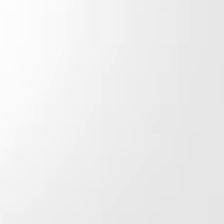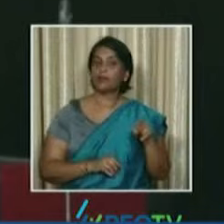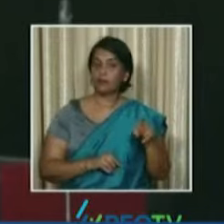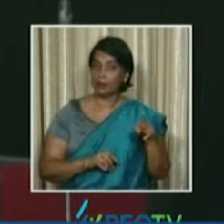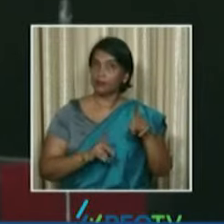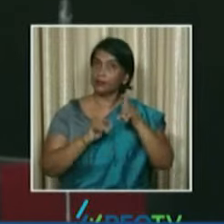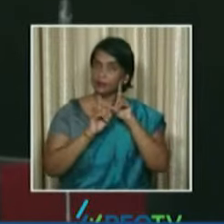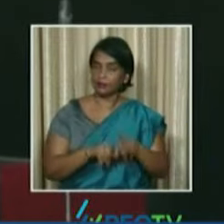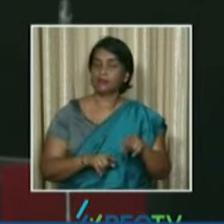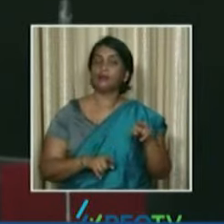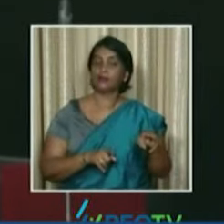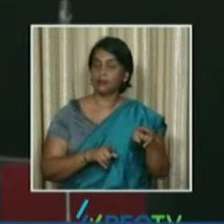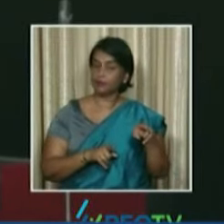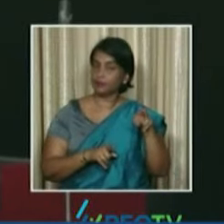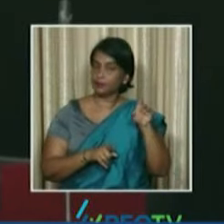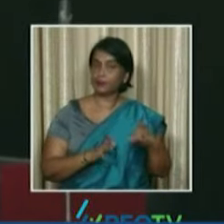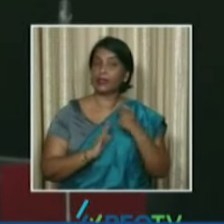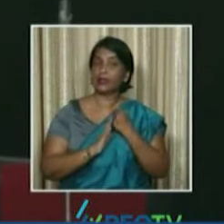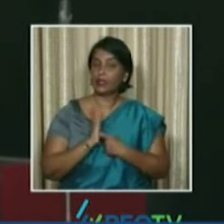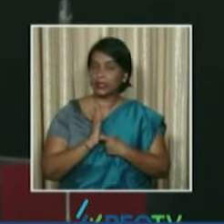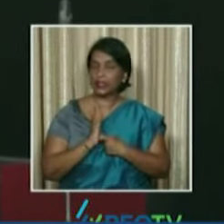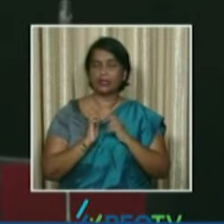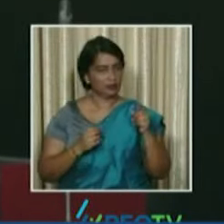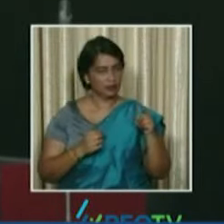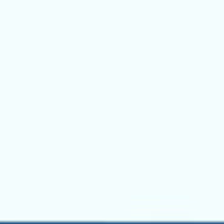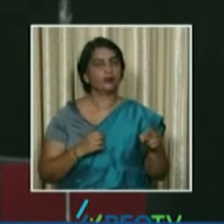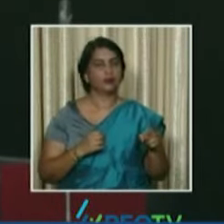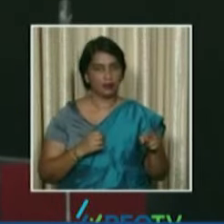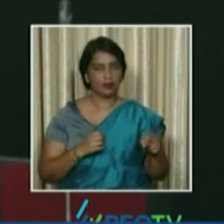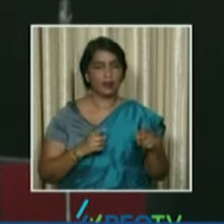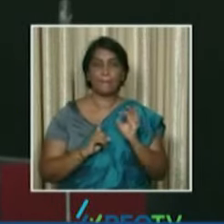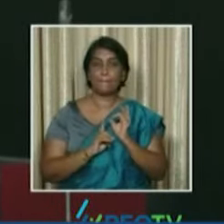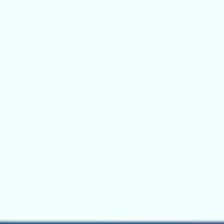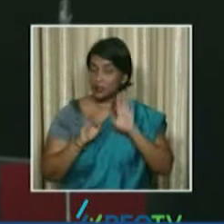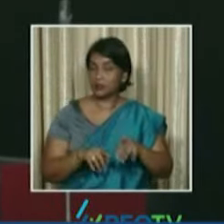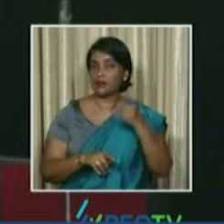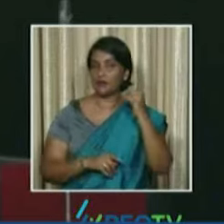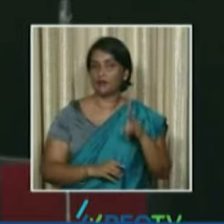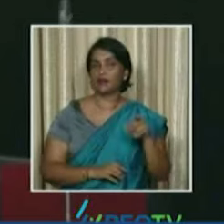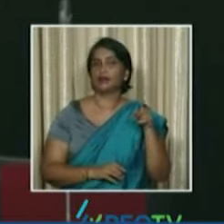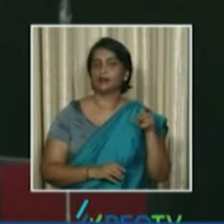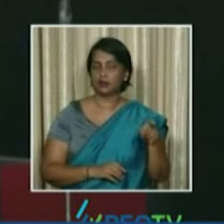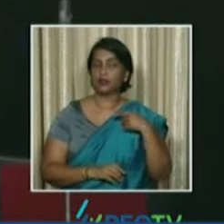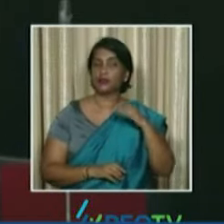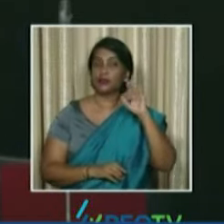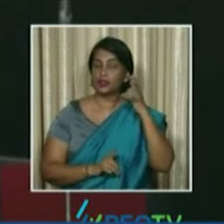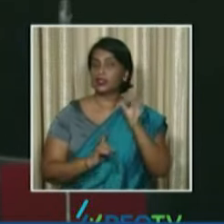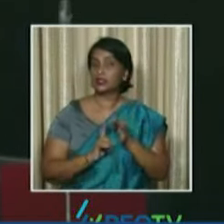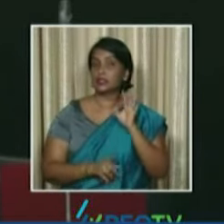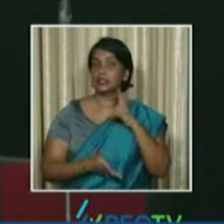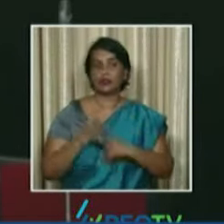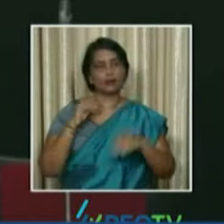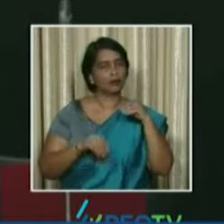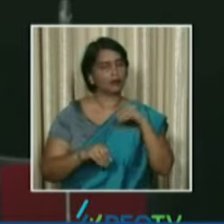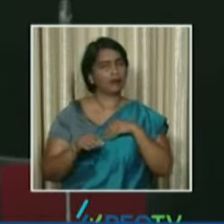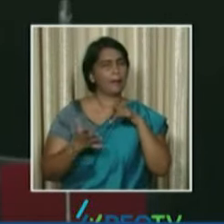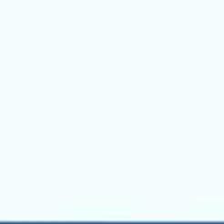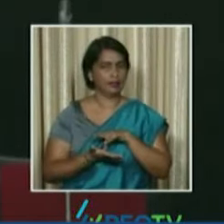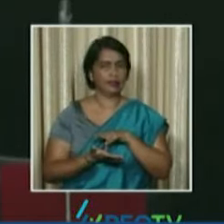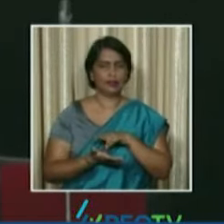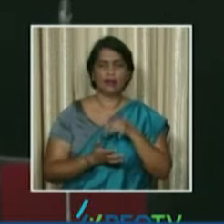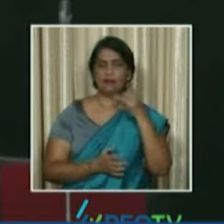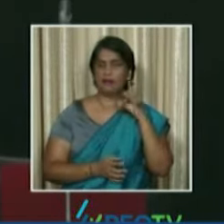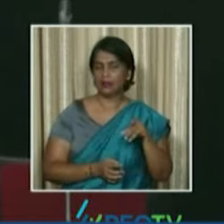Education. ඒ තීන නෛතික අර්බුදයෙන් ගොඩ යන්න තමයි පෞද්ගලික මෝසම ගෙනාවේ. විශේෂයෙන්ම ජනාධිපතිවරණයක මැද අපි ඉන්න නිසා